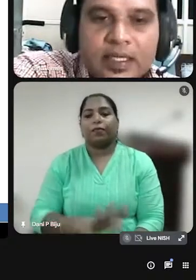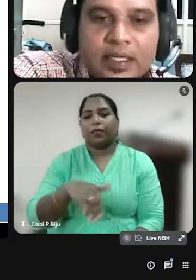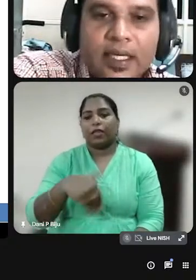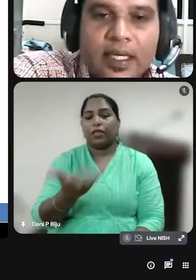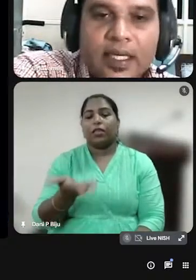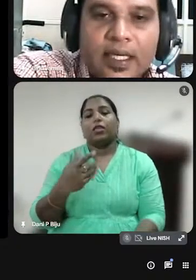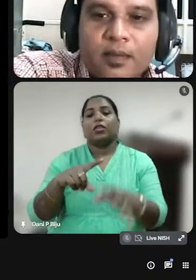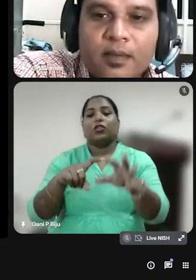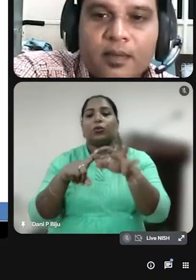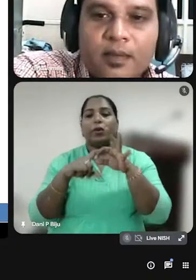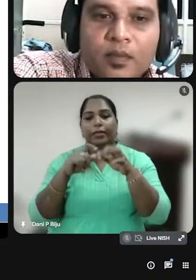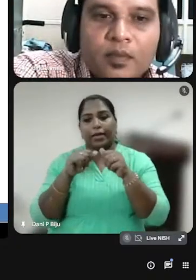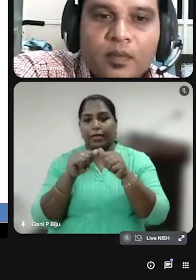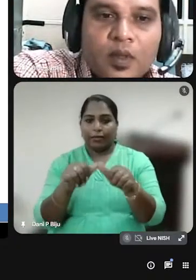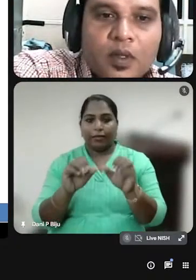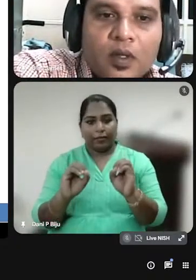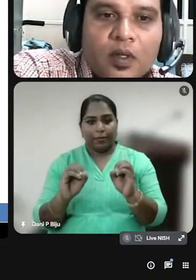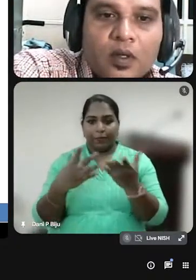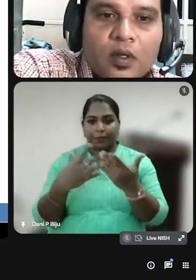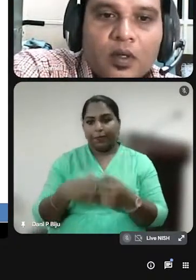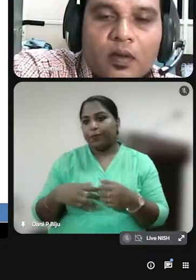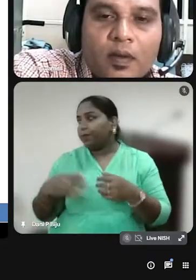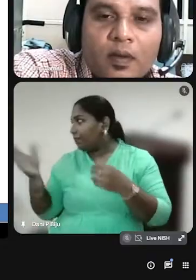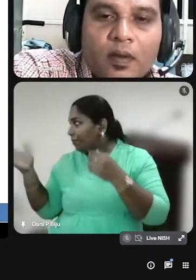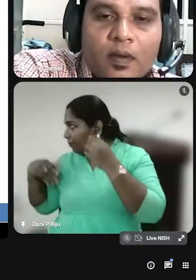ആൻസർ സെഷനിലേക്ക് കിടക്കാം.